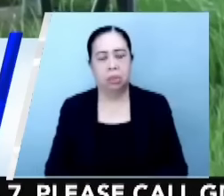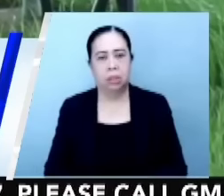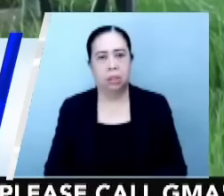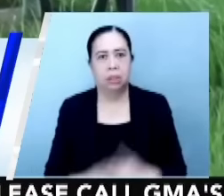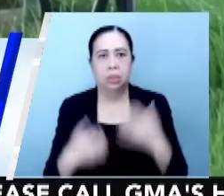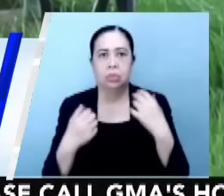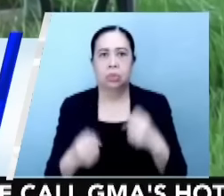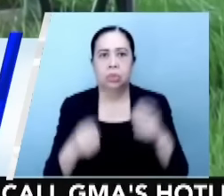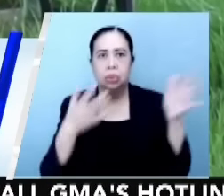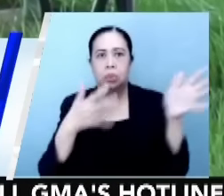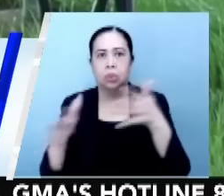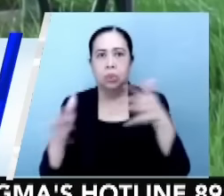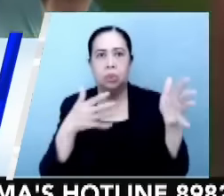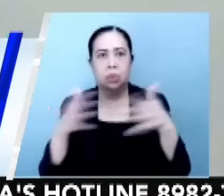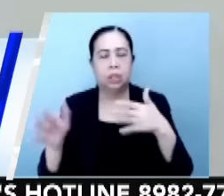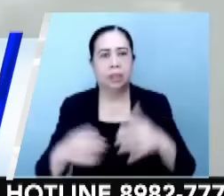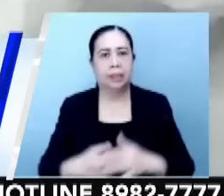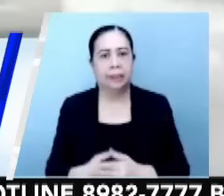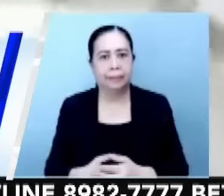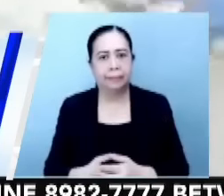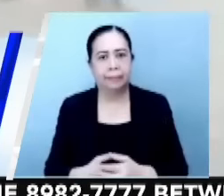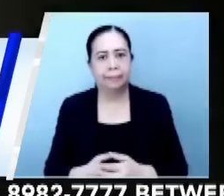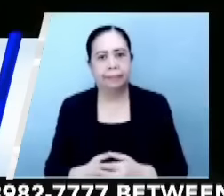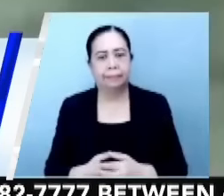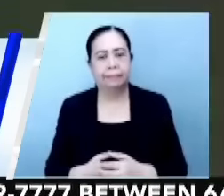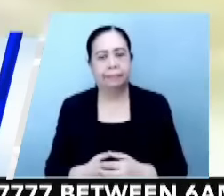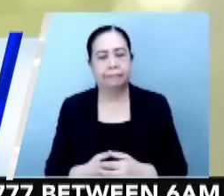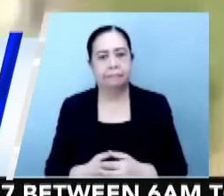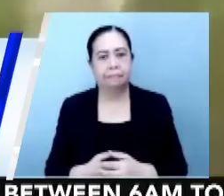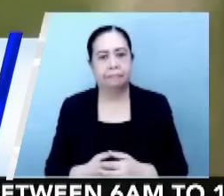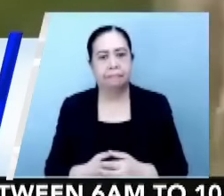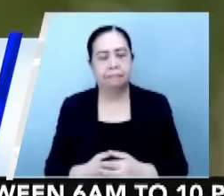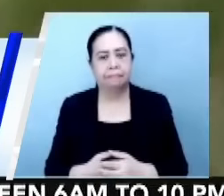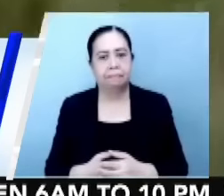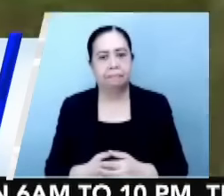mga 30 minutes siguro.